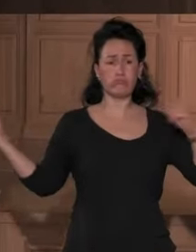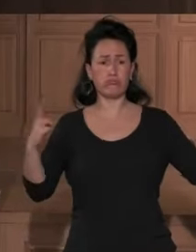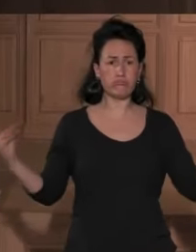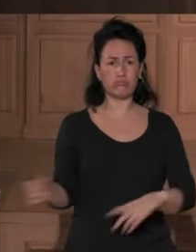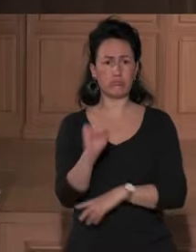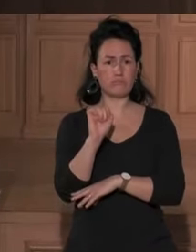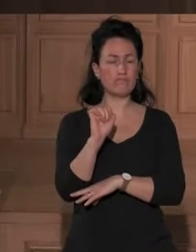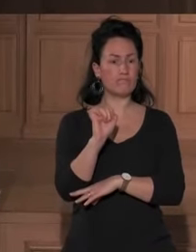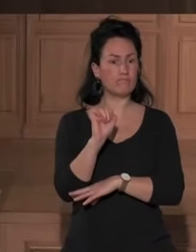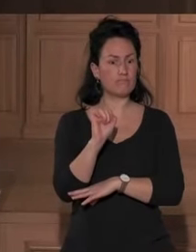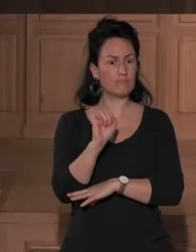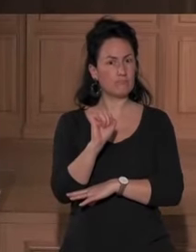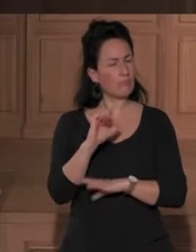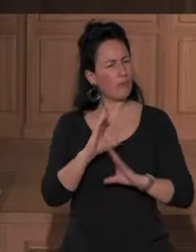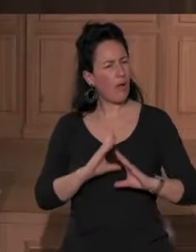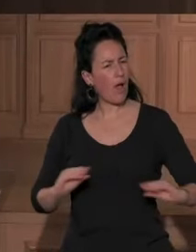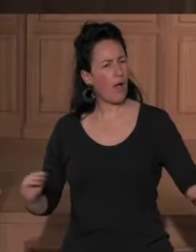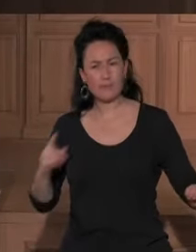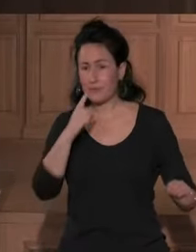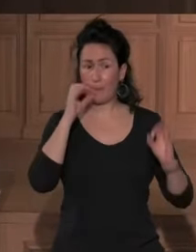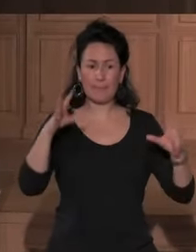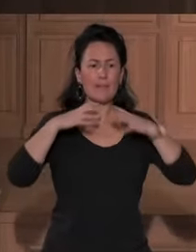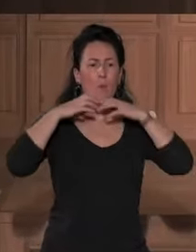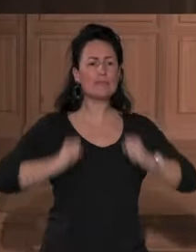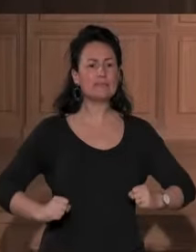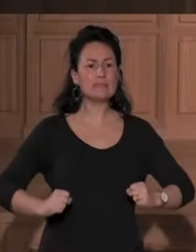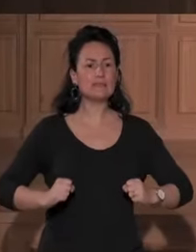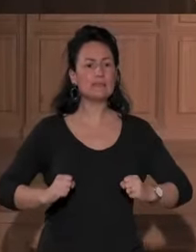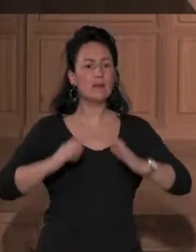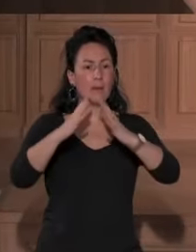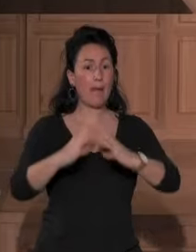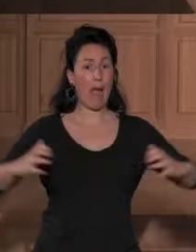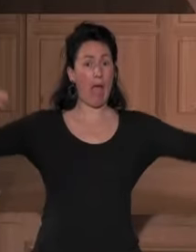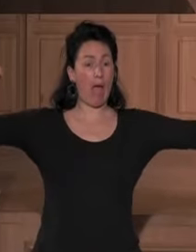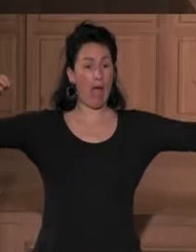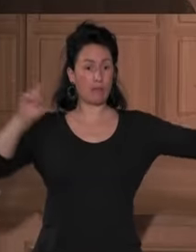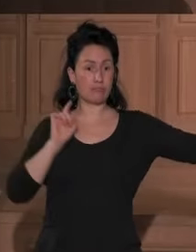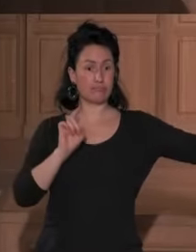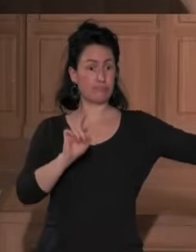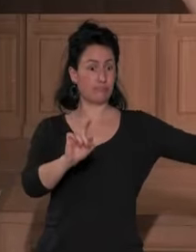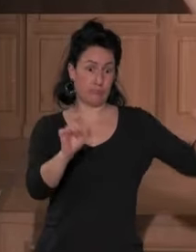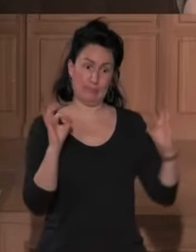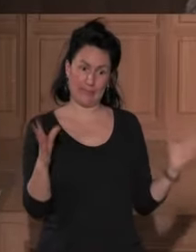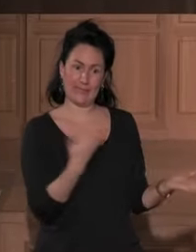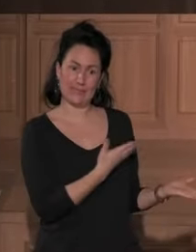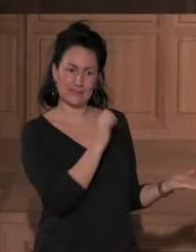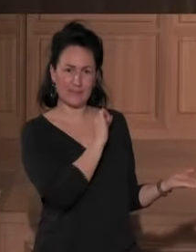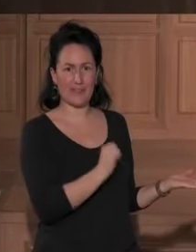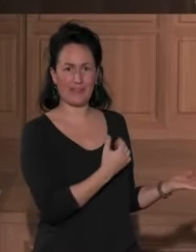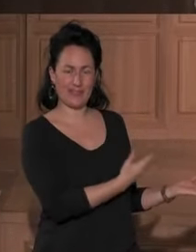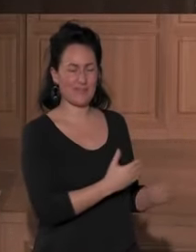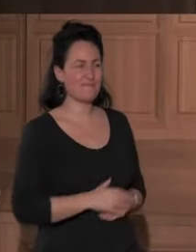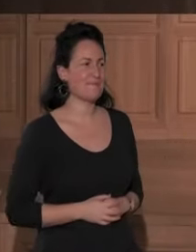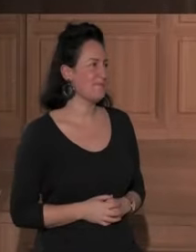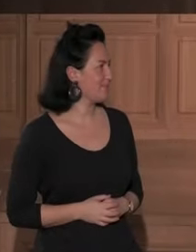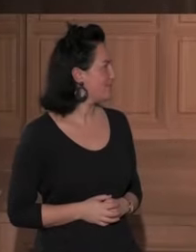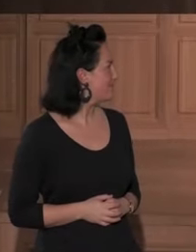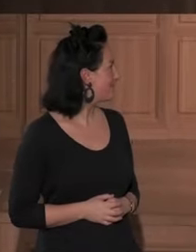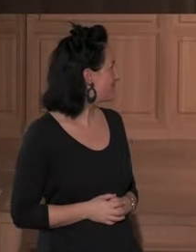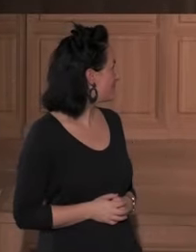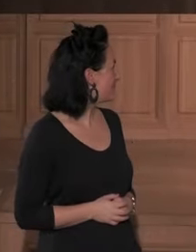bien. C'est-à-dire que c'est Moïse là où les eaux s'ouvrent, tout le monde panique. Il est tranquille, il bouge pas d'un iota. Je vais jeter le serment. C'est ça.